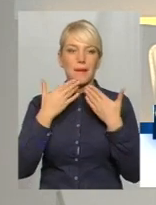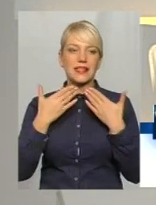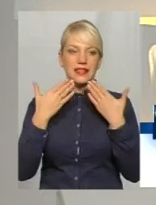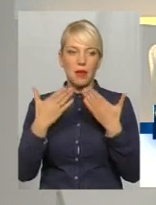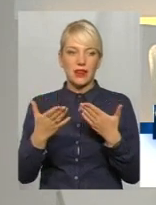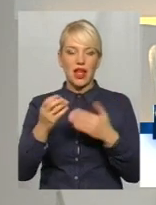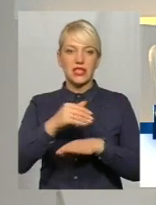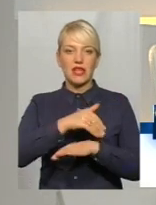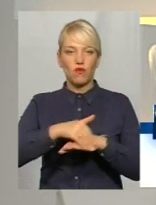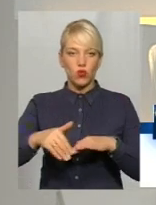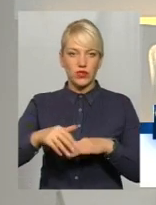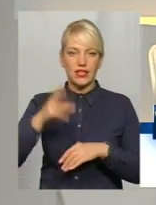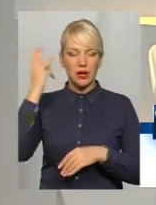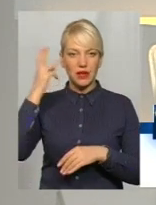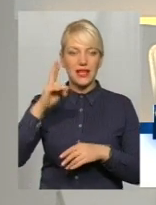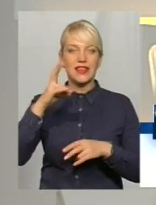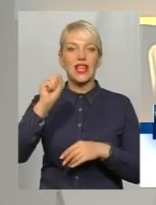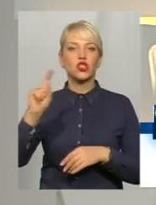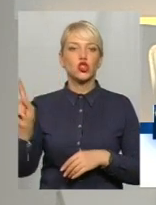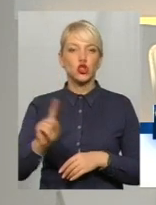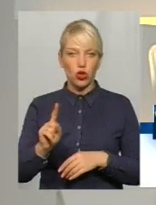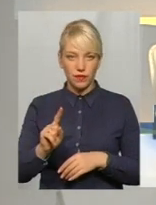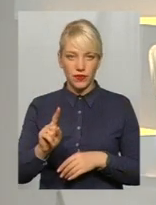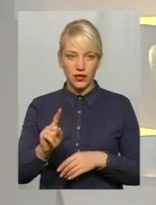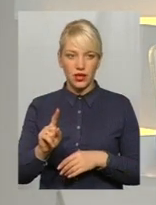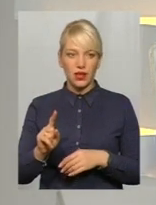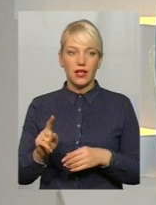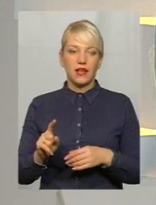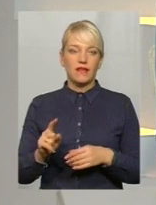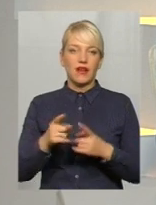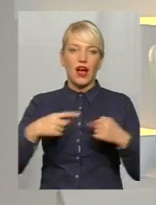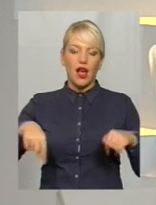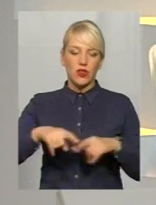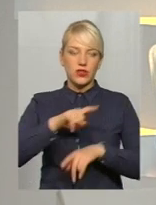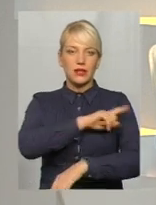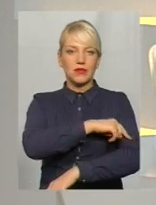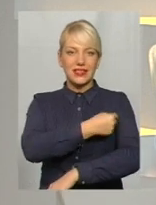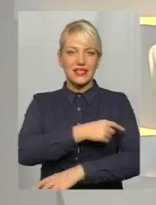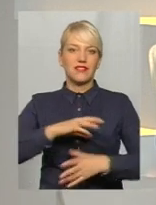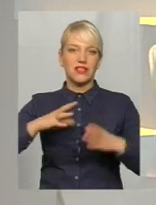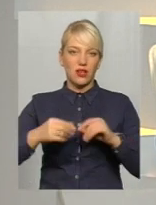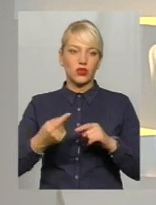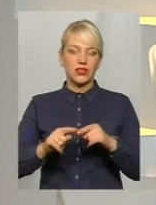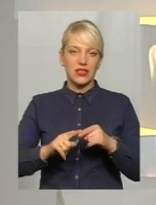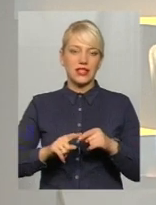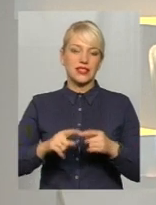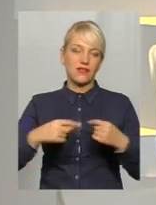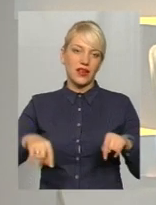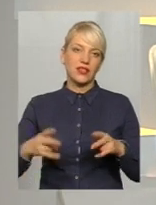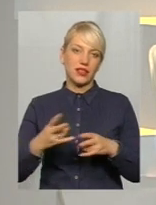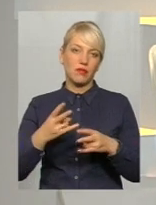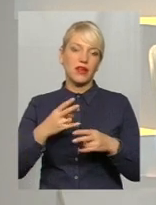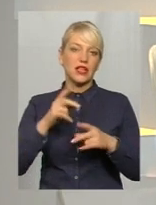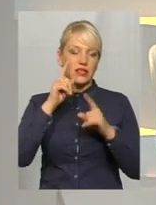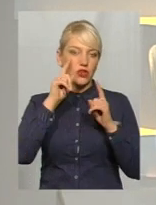вулицях Хмельницького, на що, власне, в галузі медицини, загалом в цій сфері варто звернути